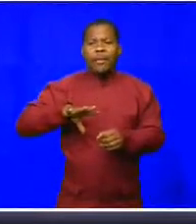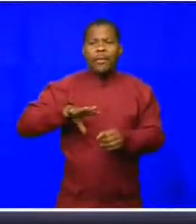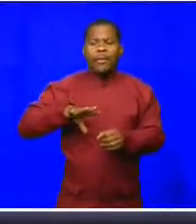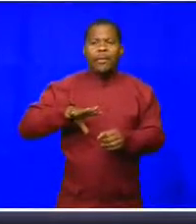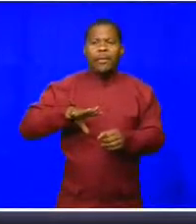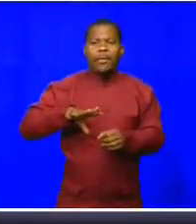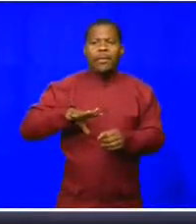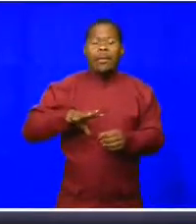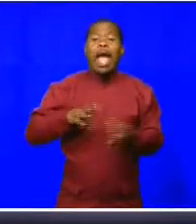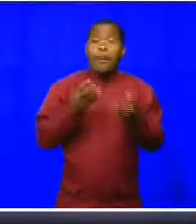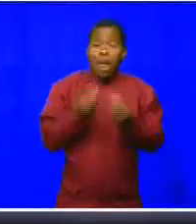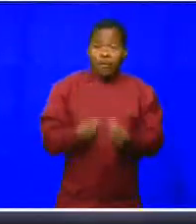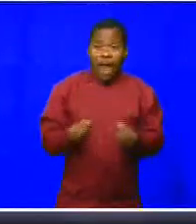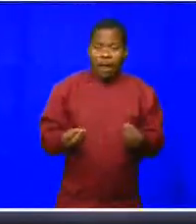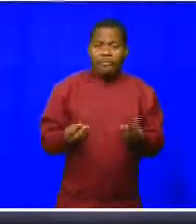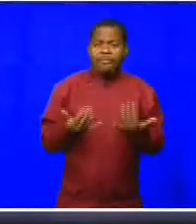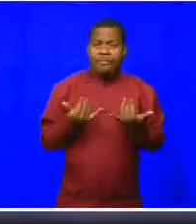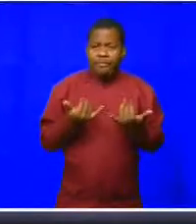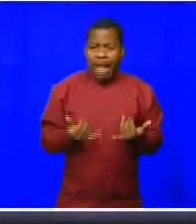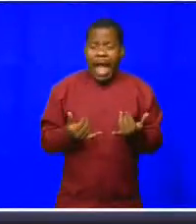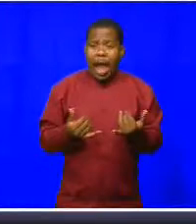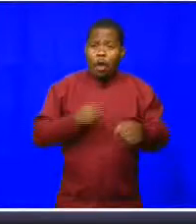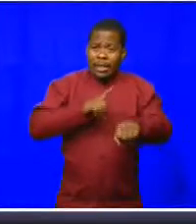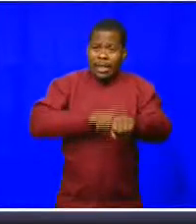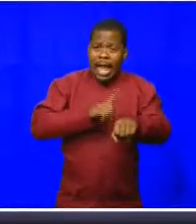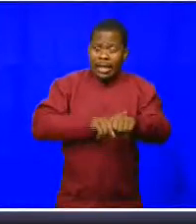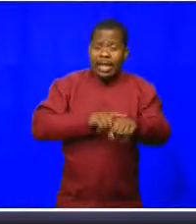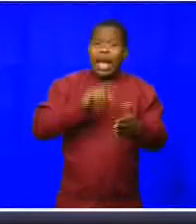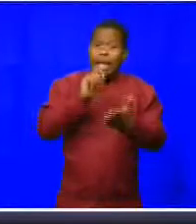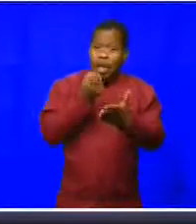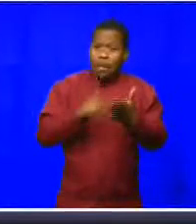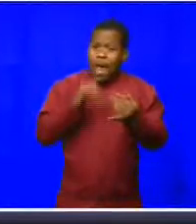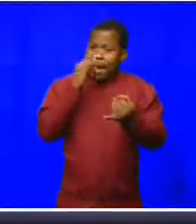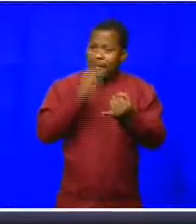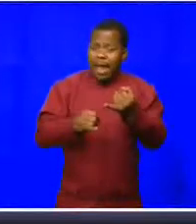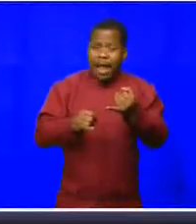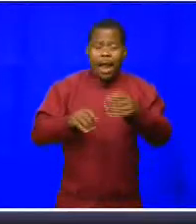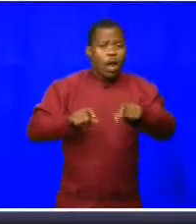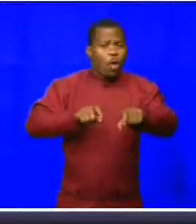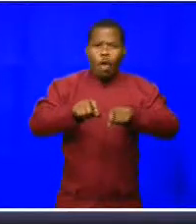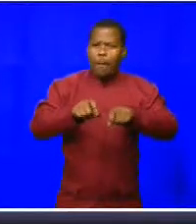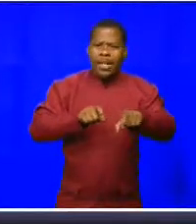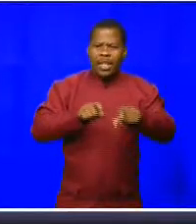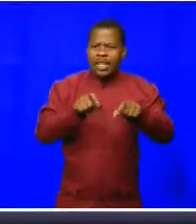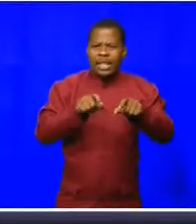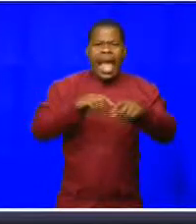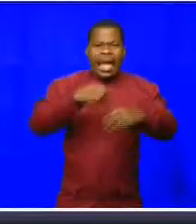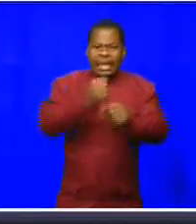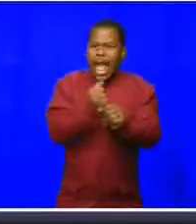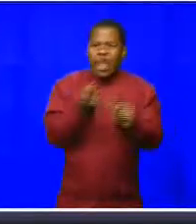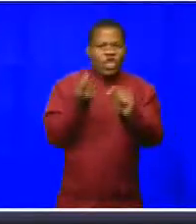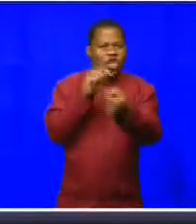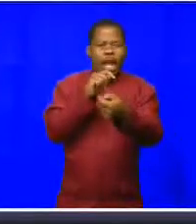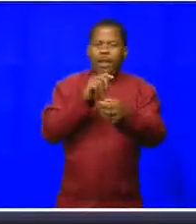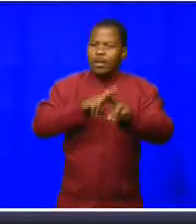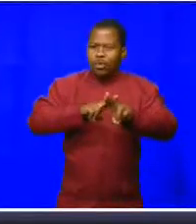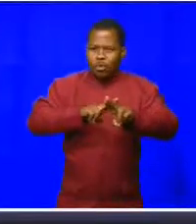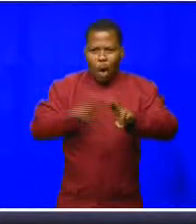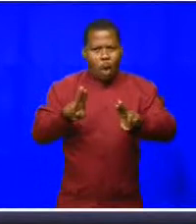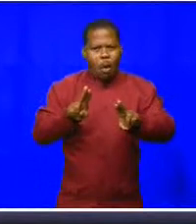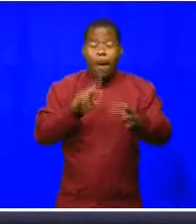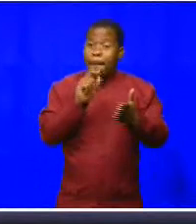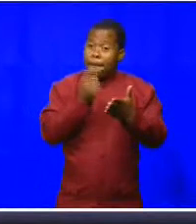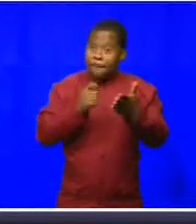sesifikile esikhathi sema-examinations futhi asinokuhlehliselwa emuva. Nakubhala kuyabhalwa nje